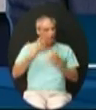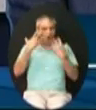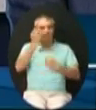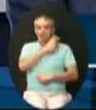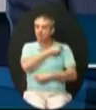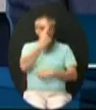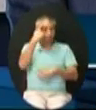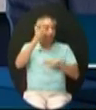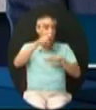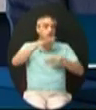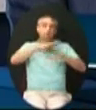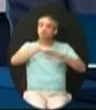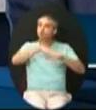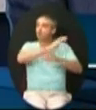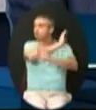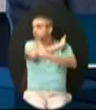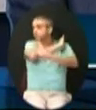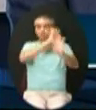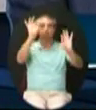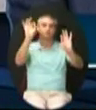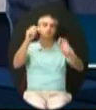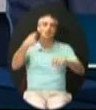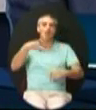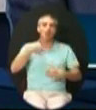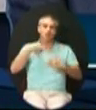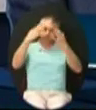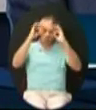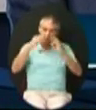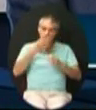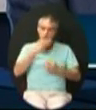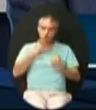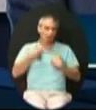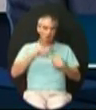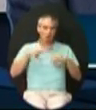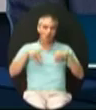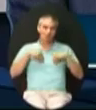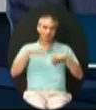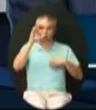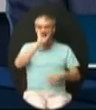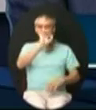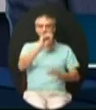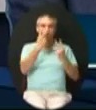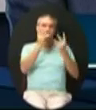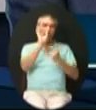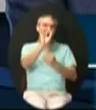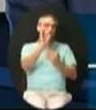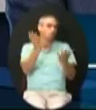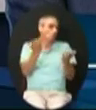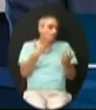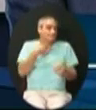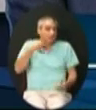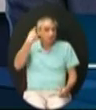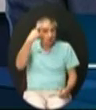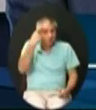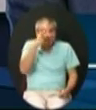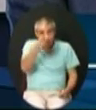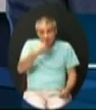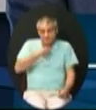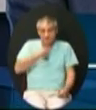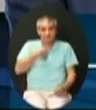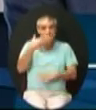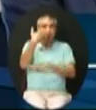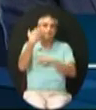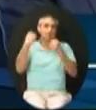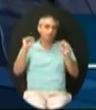הרמטכ"ל, חושב שיש מקצוע יוצא מגדר הרגיל, אני עם כל הכבוד מותר לי לחלוק על התפיסות הערכיות שלו, ואני חושב שבינו לביני